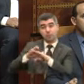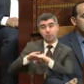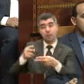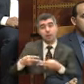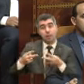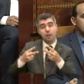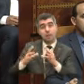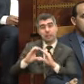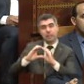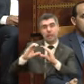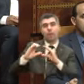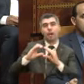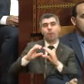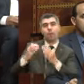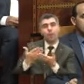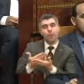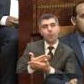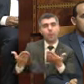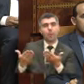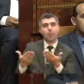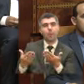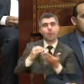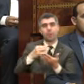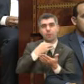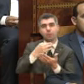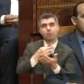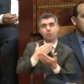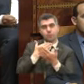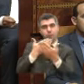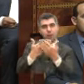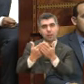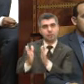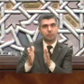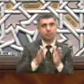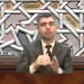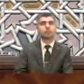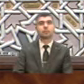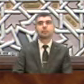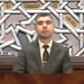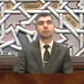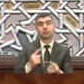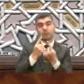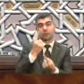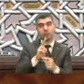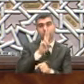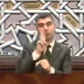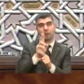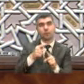مسلسل تشاوري لإيجاد أفضل حلول. شكرا سيدة النائبة المحترمة. هل من تعقيب إضافي